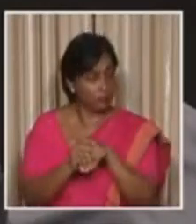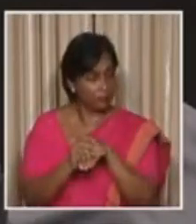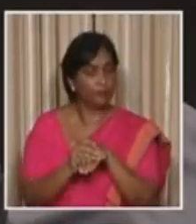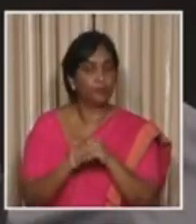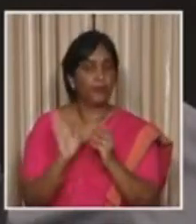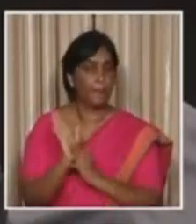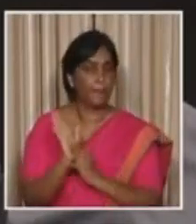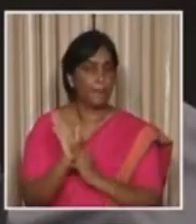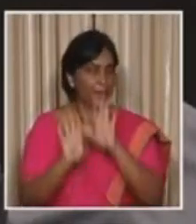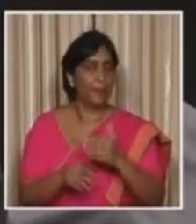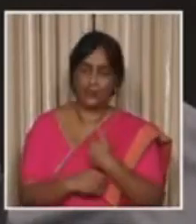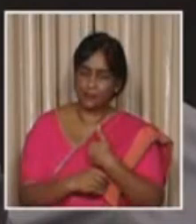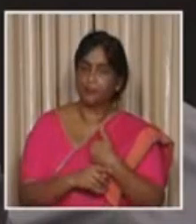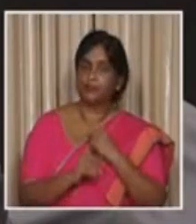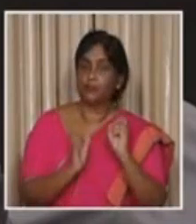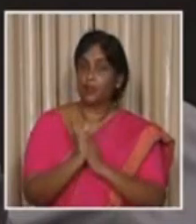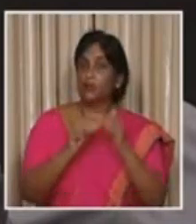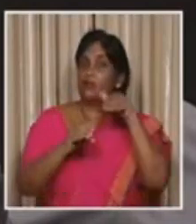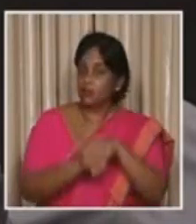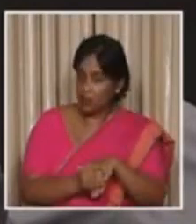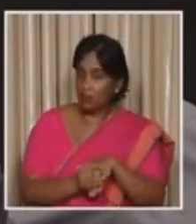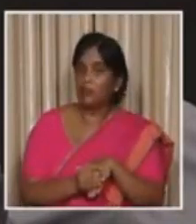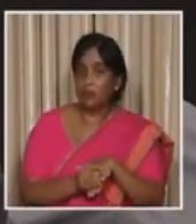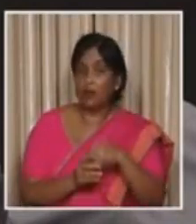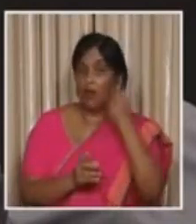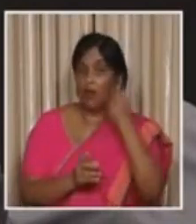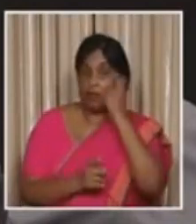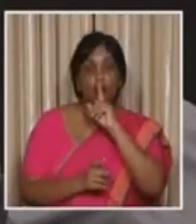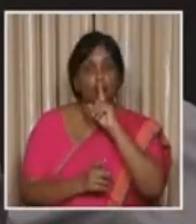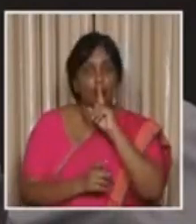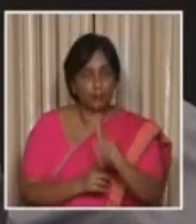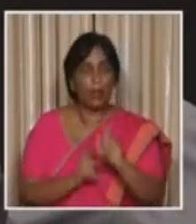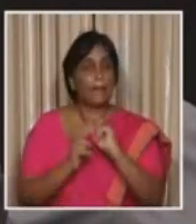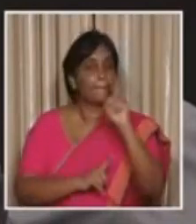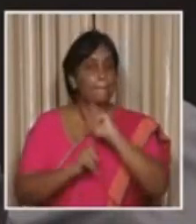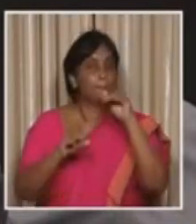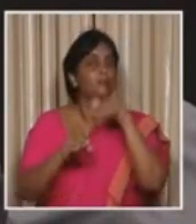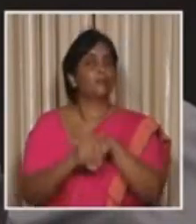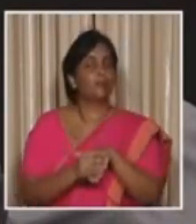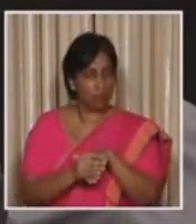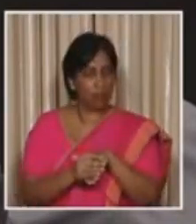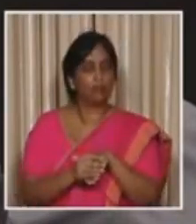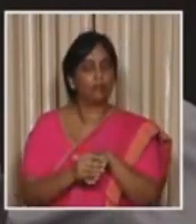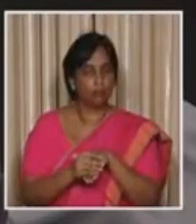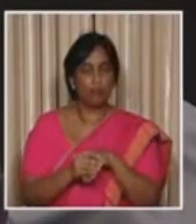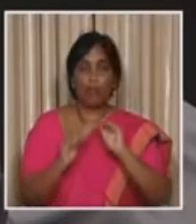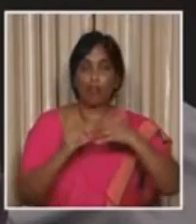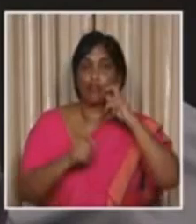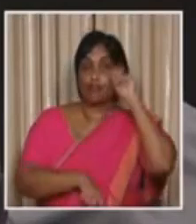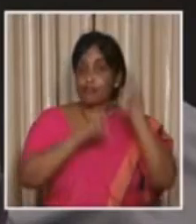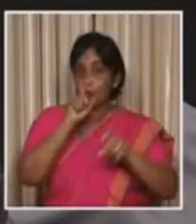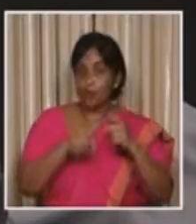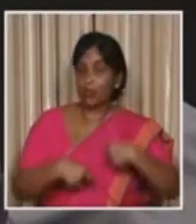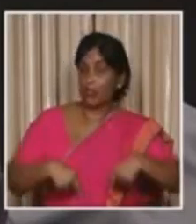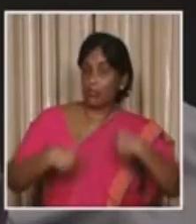वे सामाजिक एकुले साथ कारक सभा वे दी अदास देखवी मत पार्लिमेंट तो परिषद तुले दी में बाहर